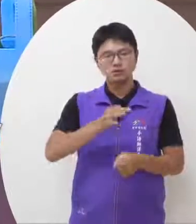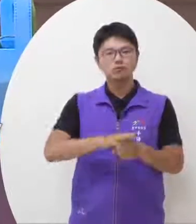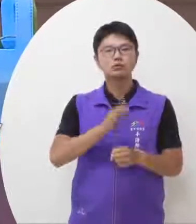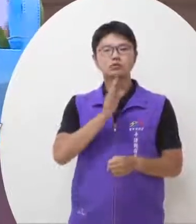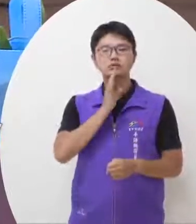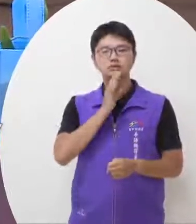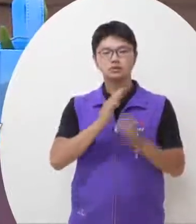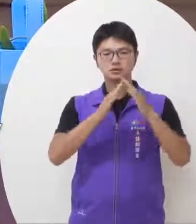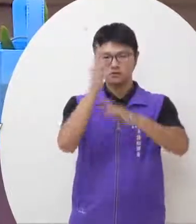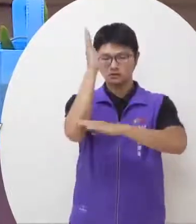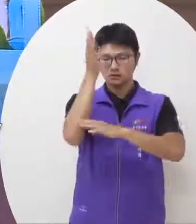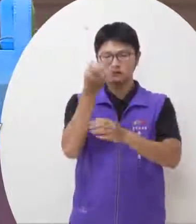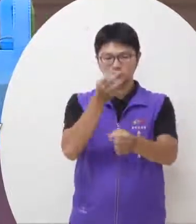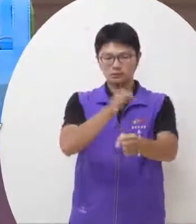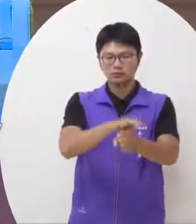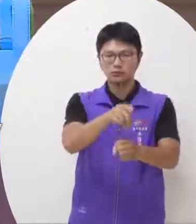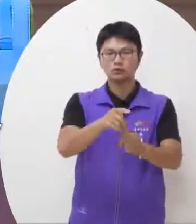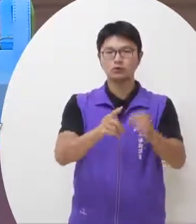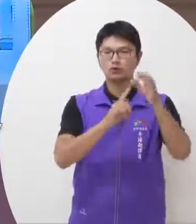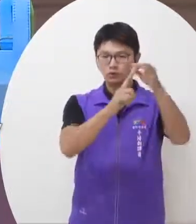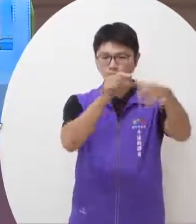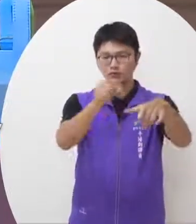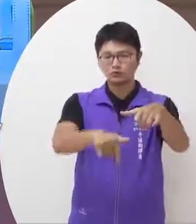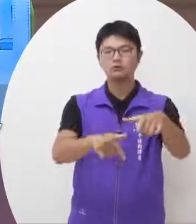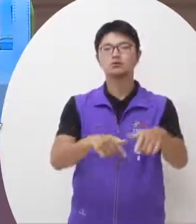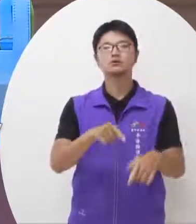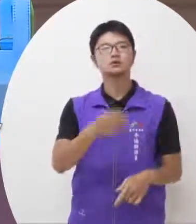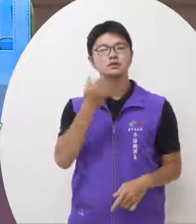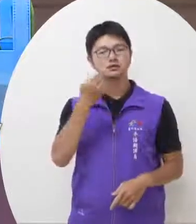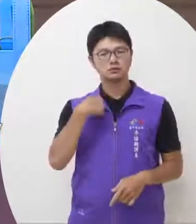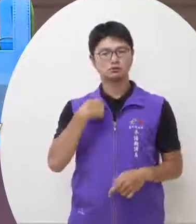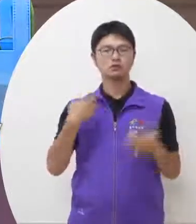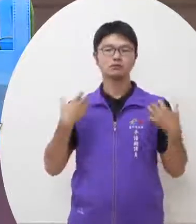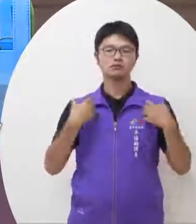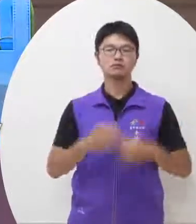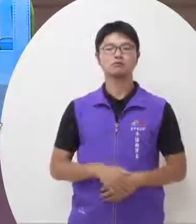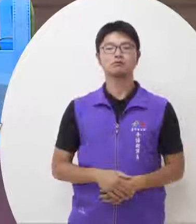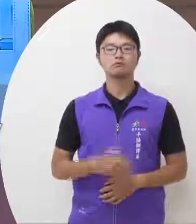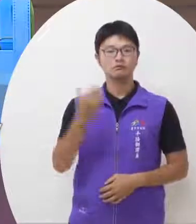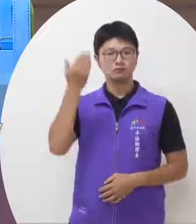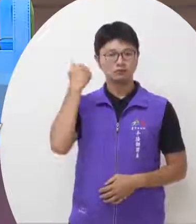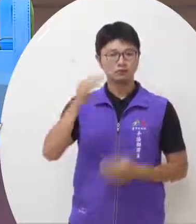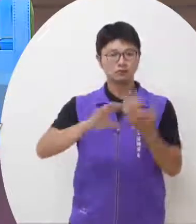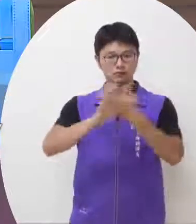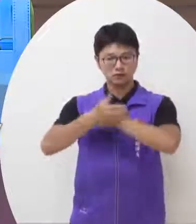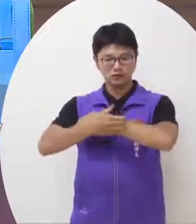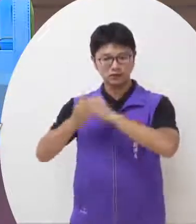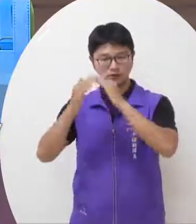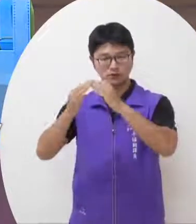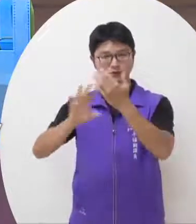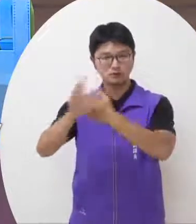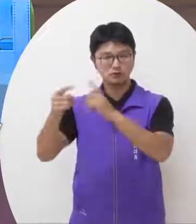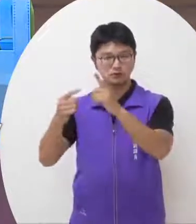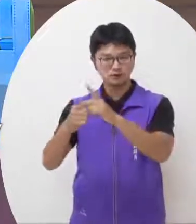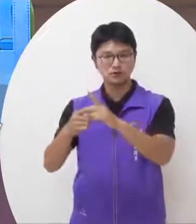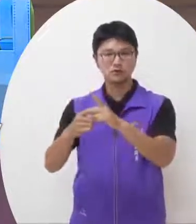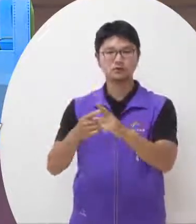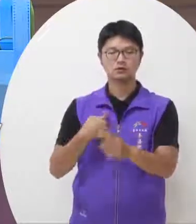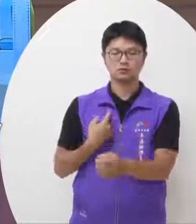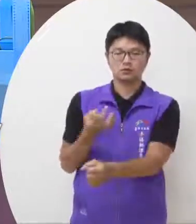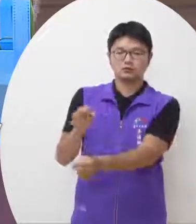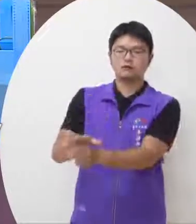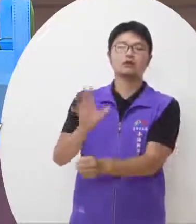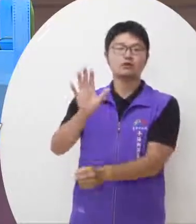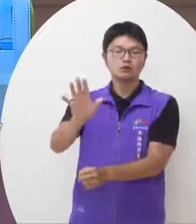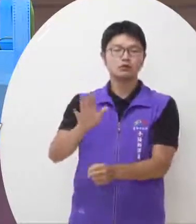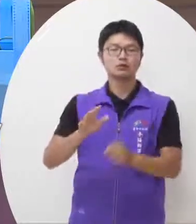概这十块年啊，村内吉祥户、起建户户。那过去我们帮了外县市外国人付很多，我们明年开始要调